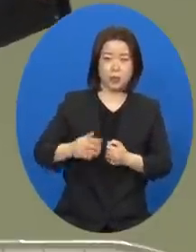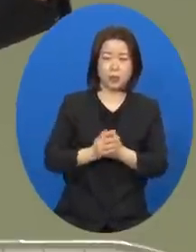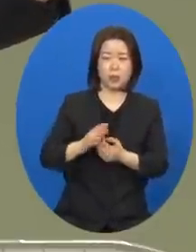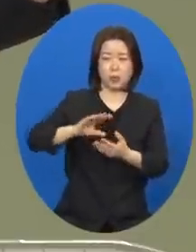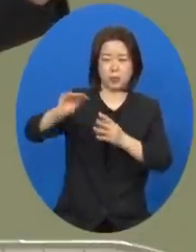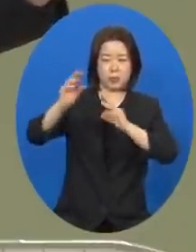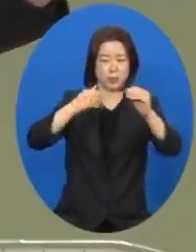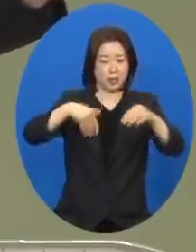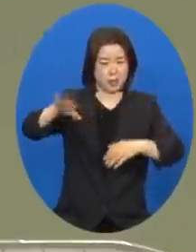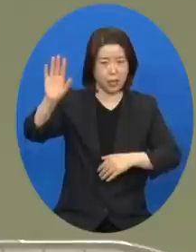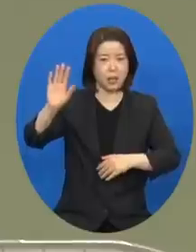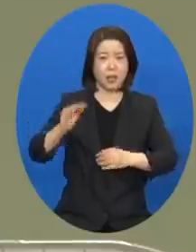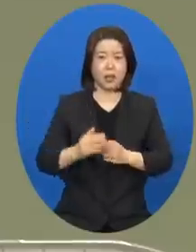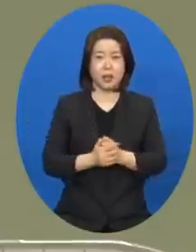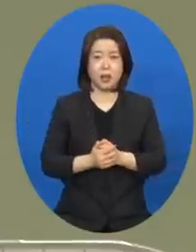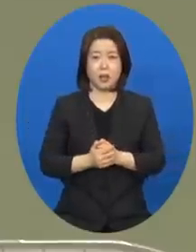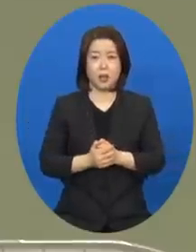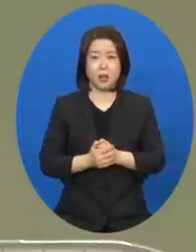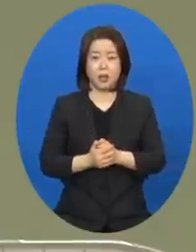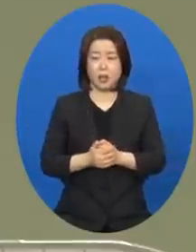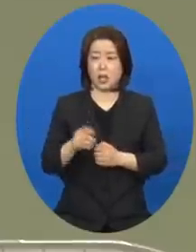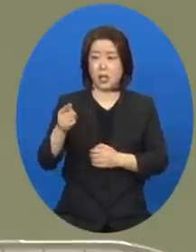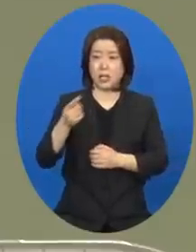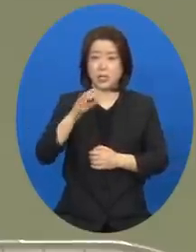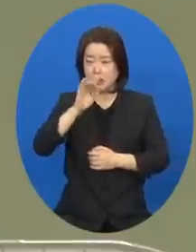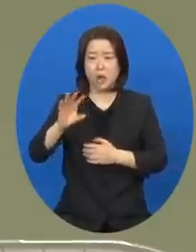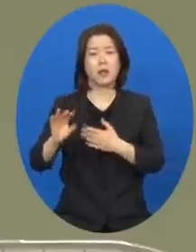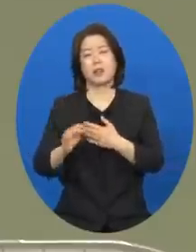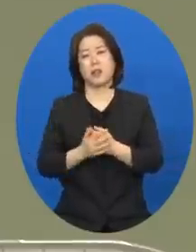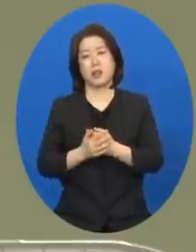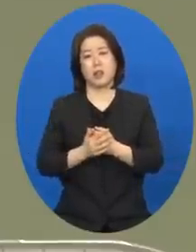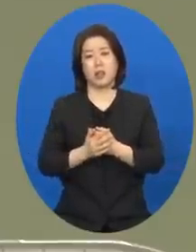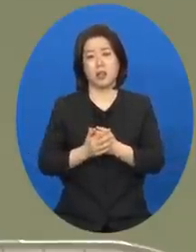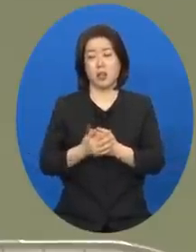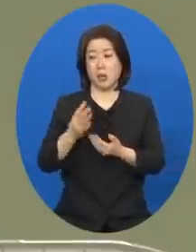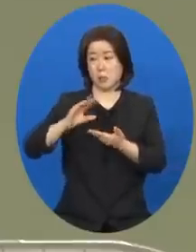떠났다고 그랬습니다. 그러면 안 되는 거예요. 그러면